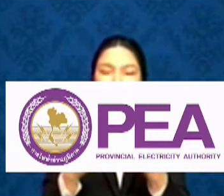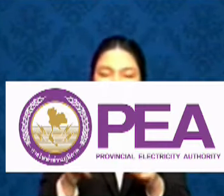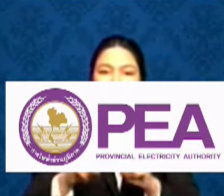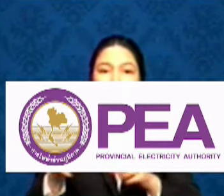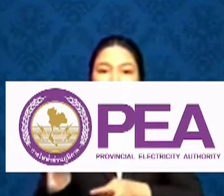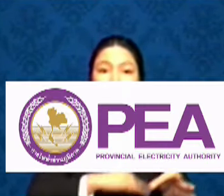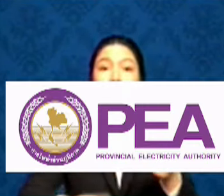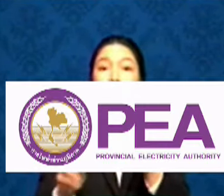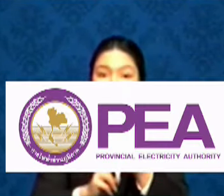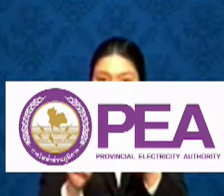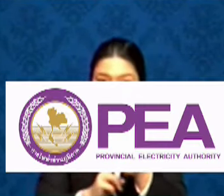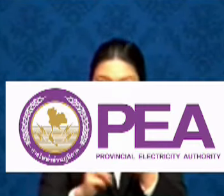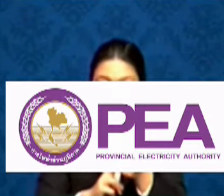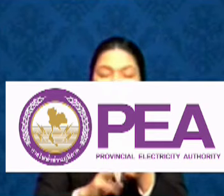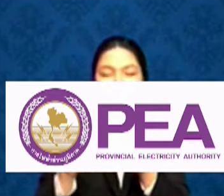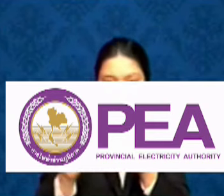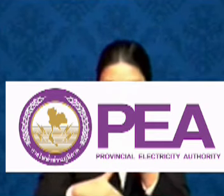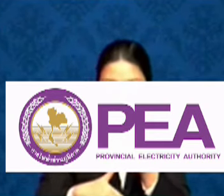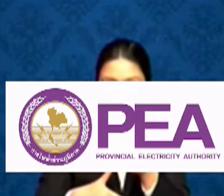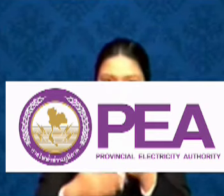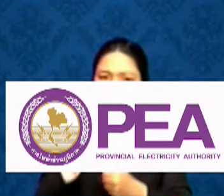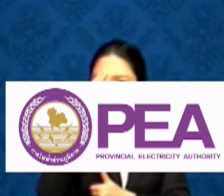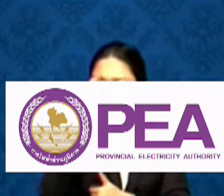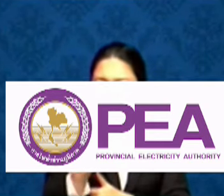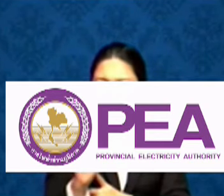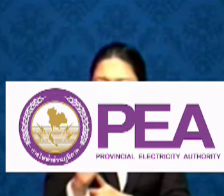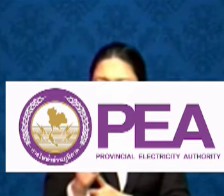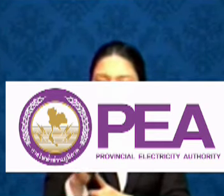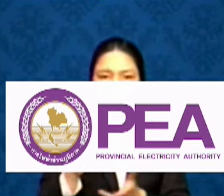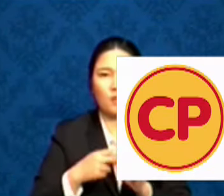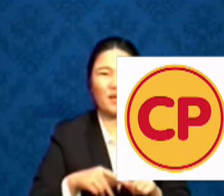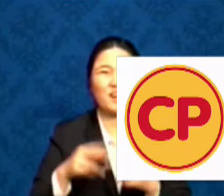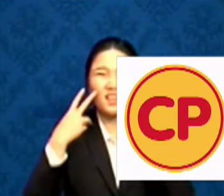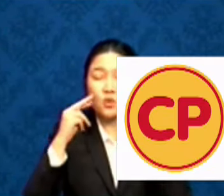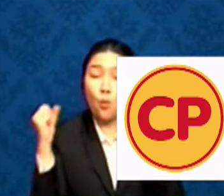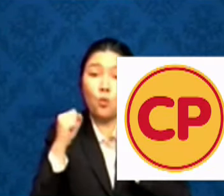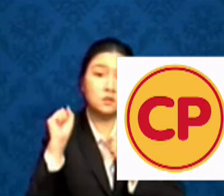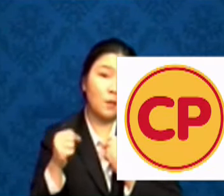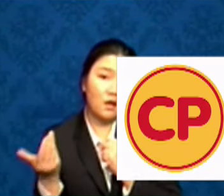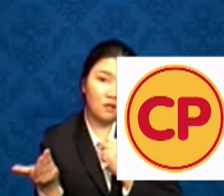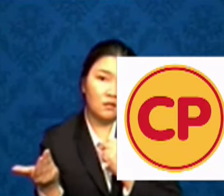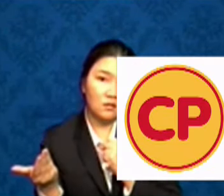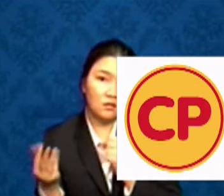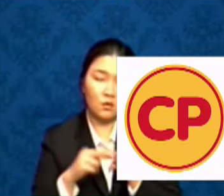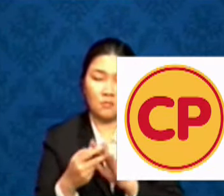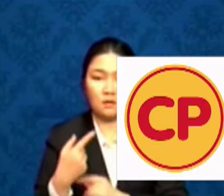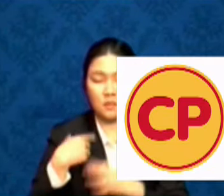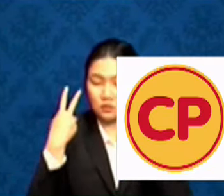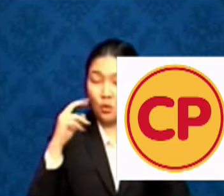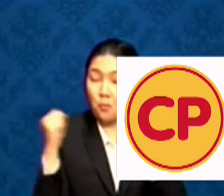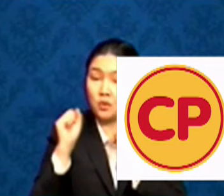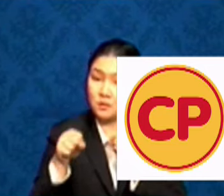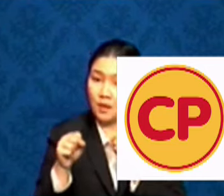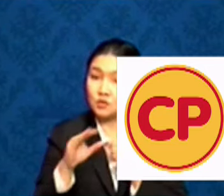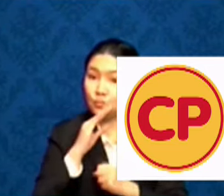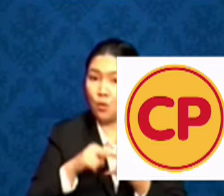รมนั่งหัวโต๊ะครม.ณวันนั้นแทนเพราะอะไรหรือท่านกลัวท่านนายกกลัวท่านนายกกลัวโดนครหา